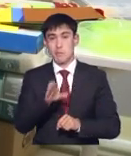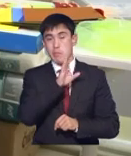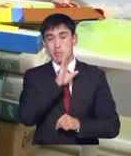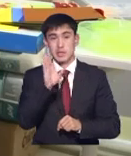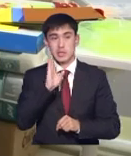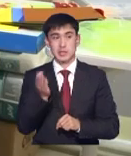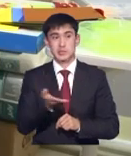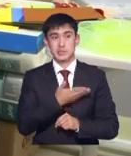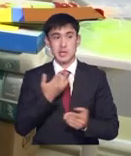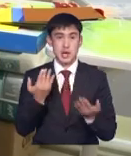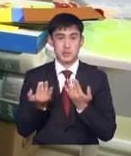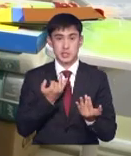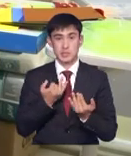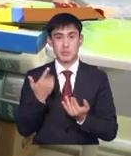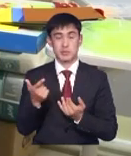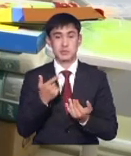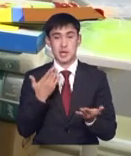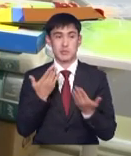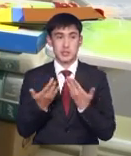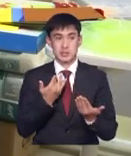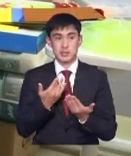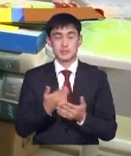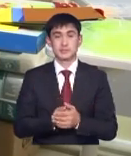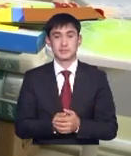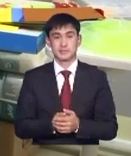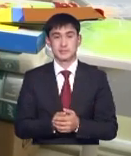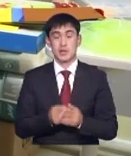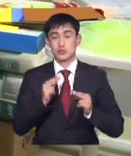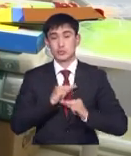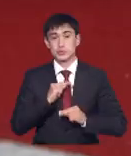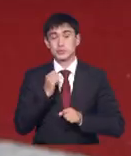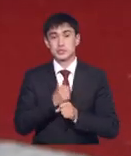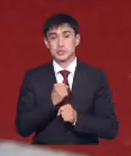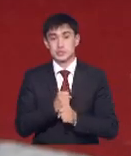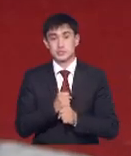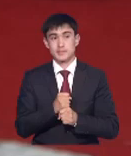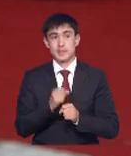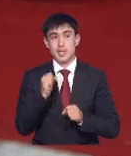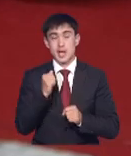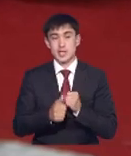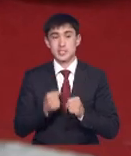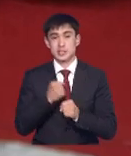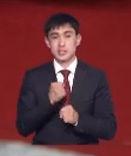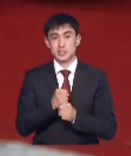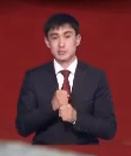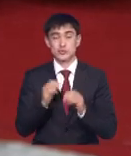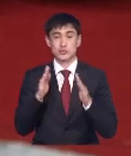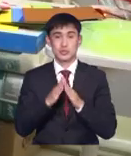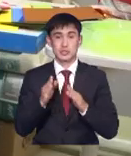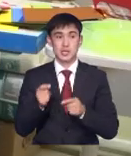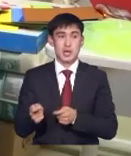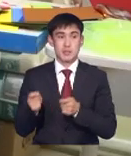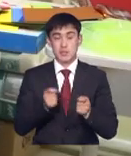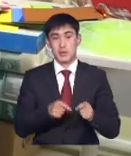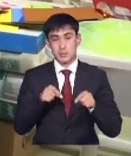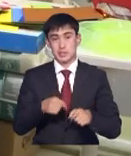бізде кәдімгі общение, бір-бірімізбен әңгімелесіп, сөйлесіп, жұмысымызды жасап, жасаған заттарымызды, үйден жасаған заттарымыз